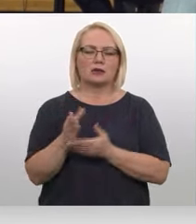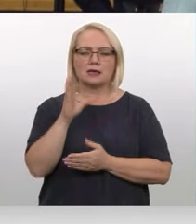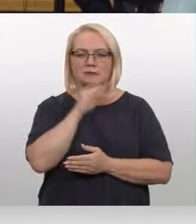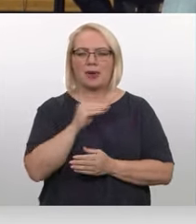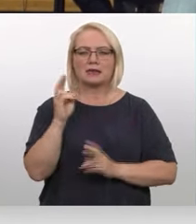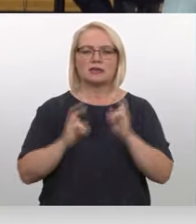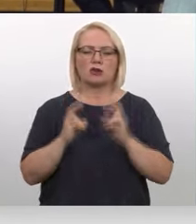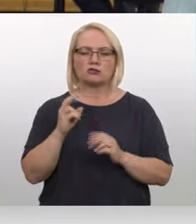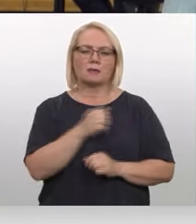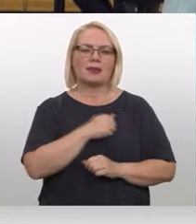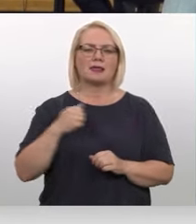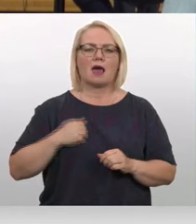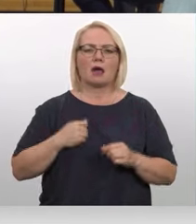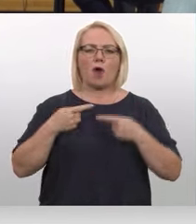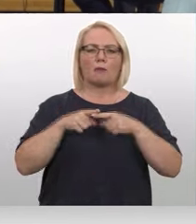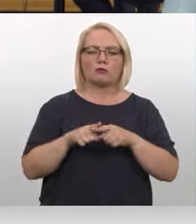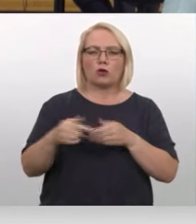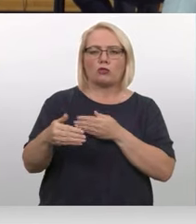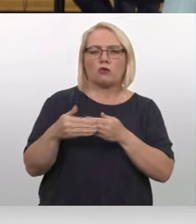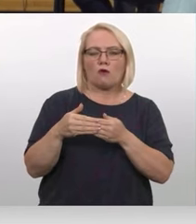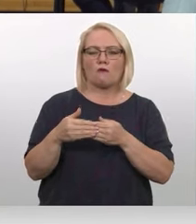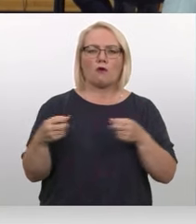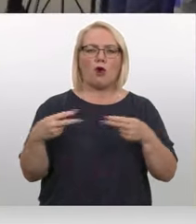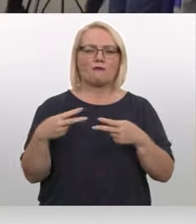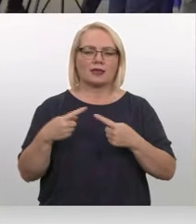militāro aprīkojumu tuvu konflikta zonai.